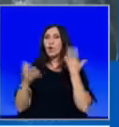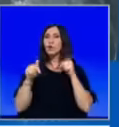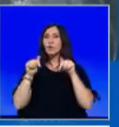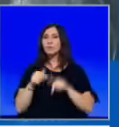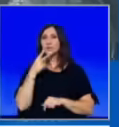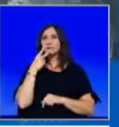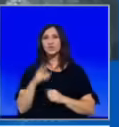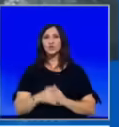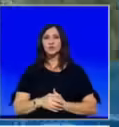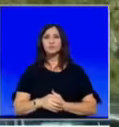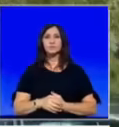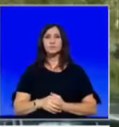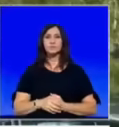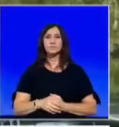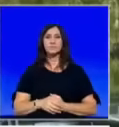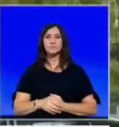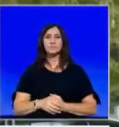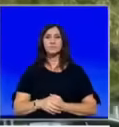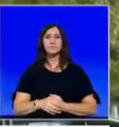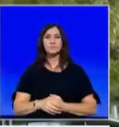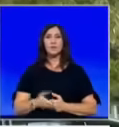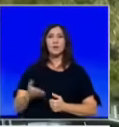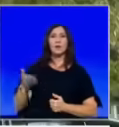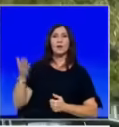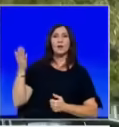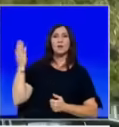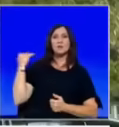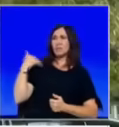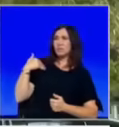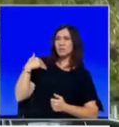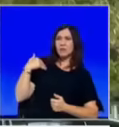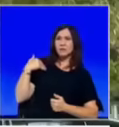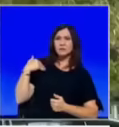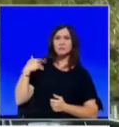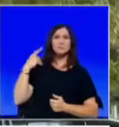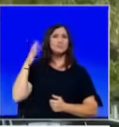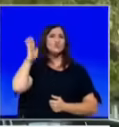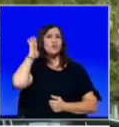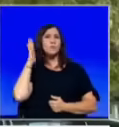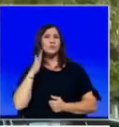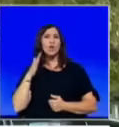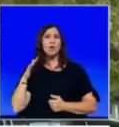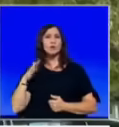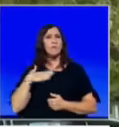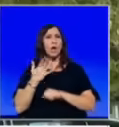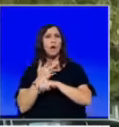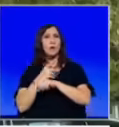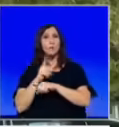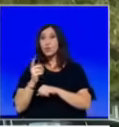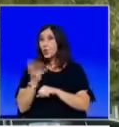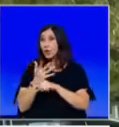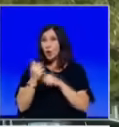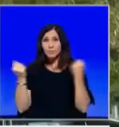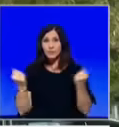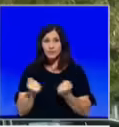днес, вижте. Зад нас слушаме, че летят хеликоптери, които хеликоптери